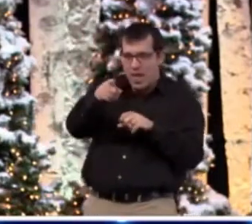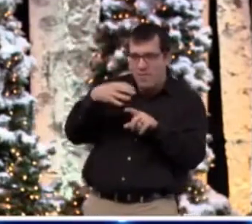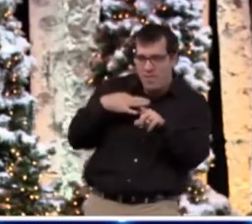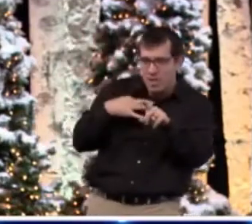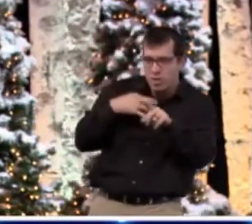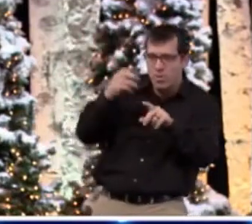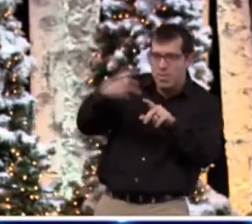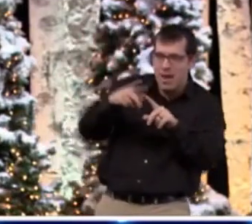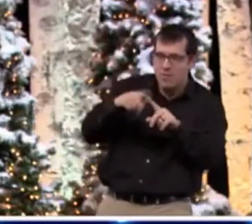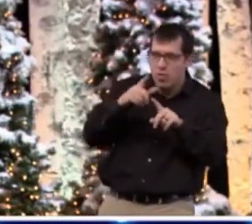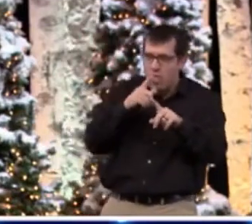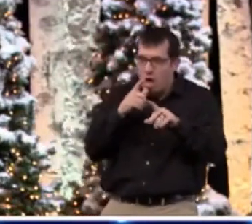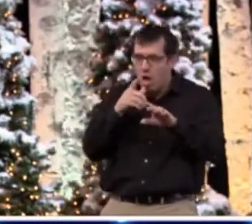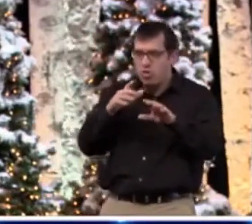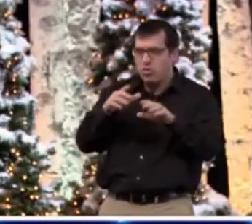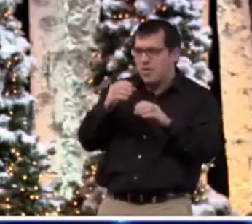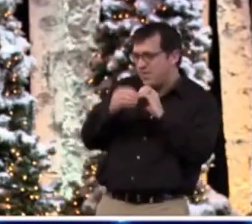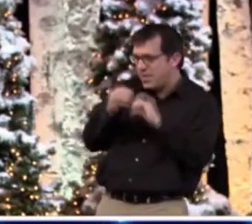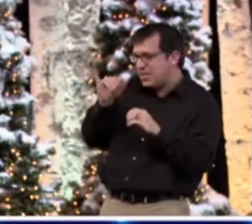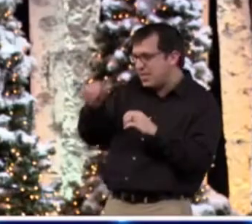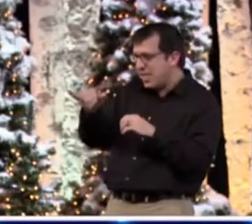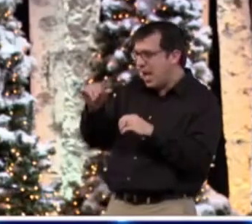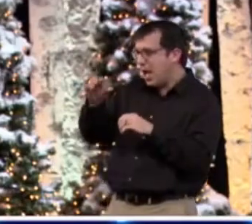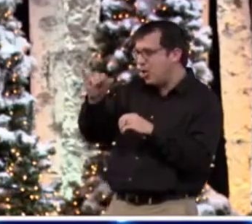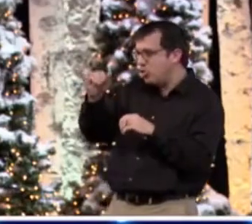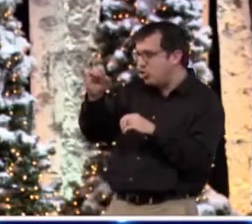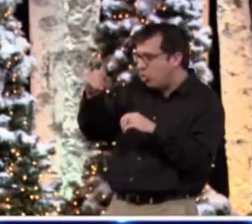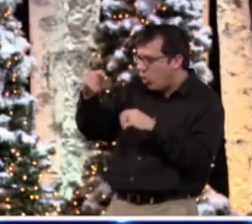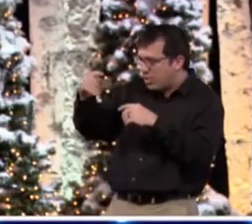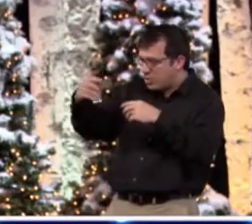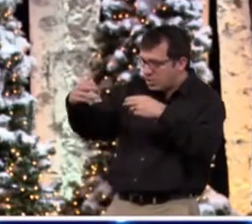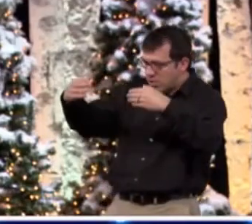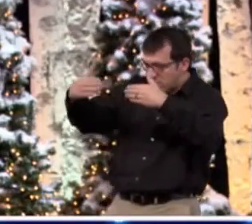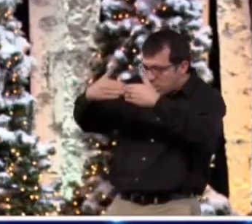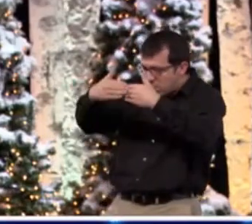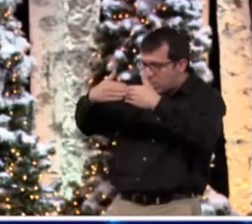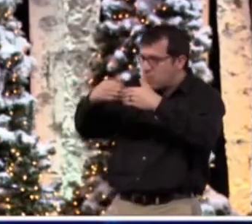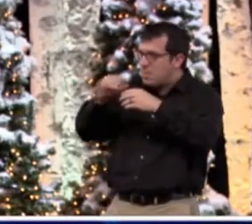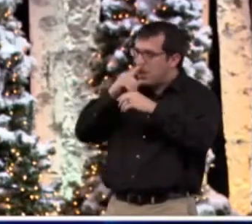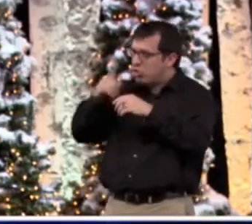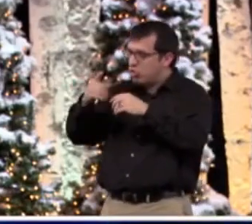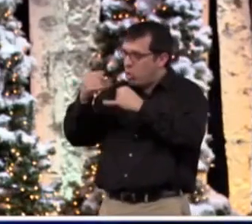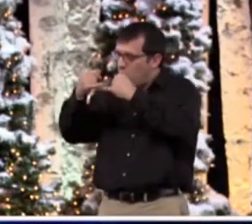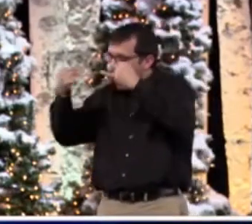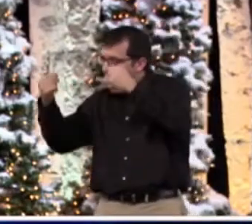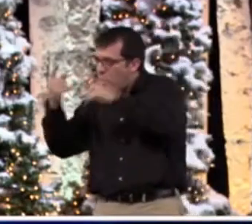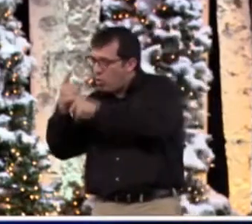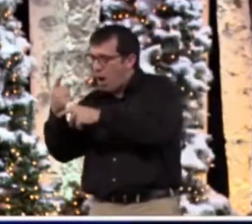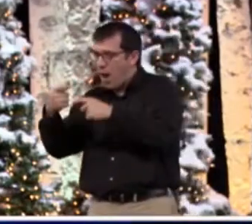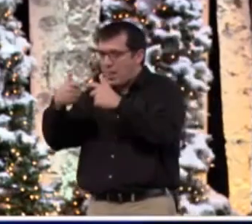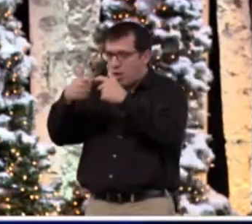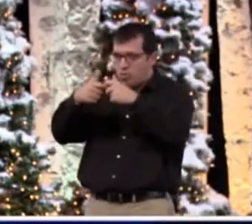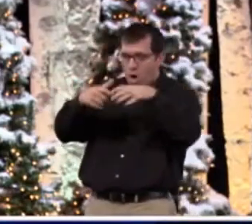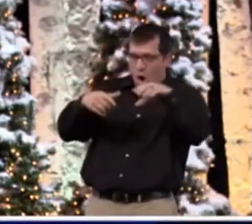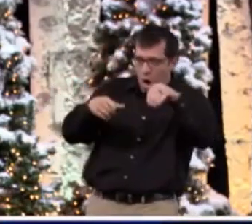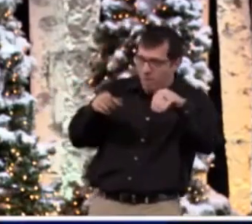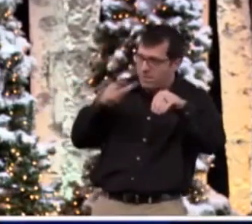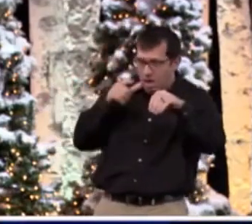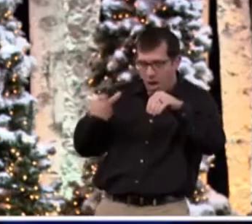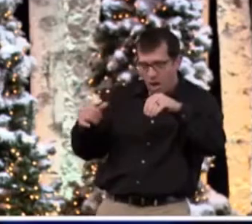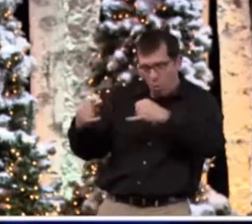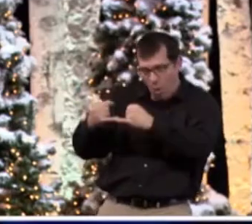खाना खुवाउनु, ती खामाहरूलाई राम्रोसँग मिलाऊ र त्यसमा विद्युतको तार जोड। तार जोड्ने बेलामा विद्युत बन्द गर्न नबिर्सनु नि